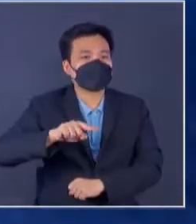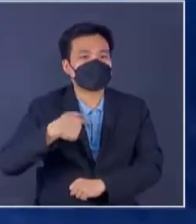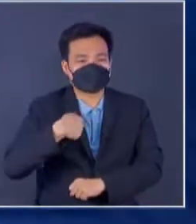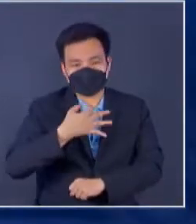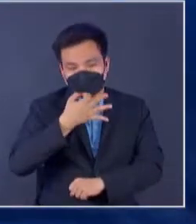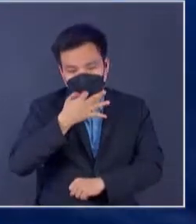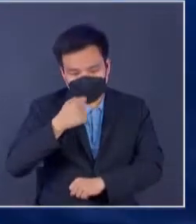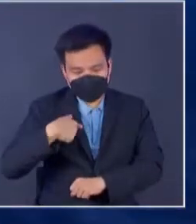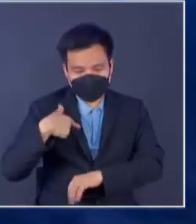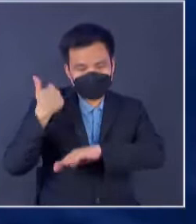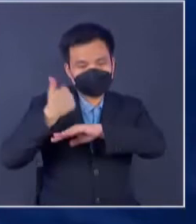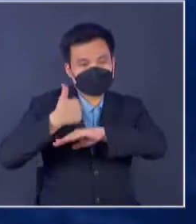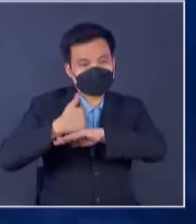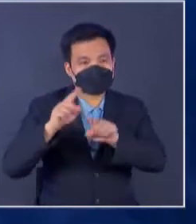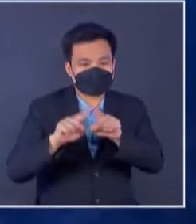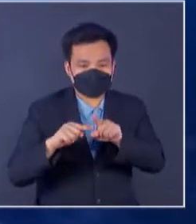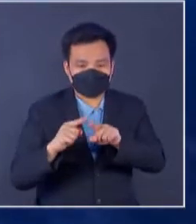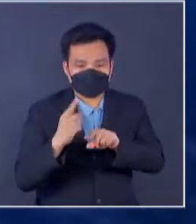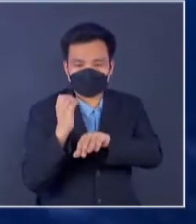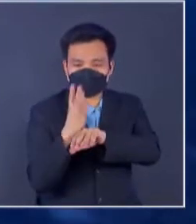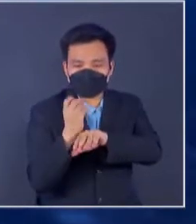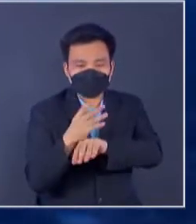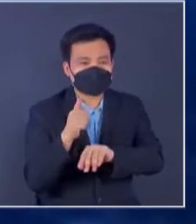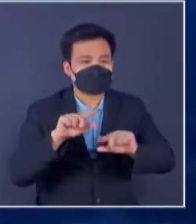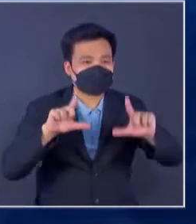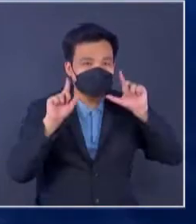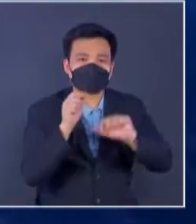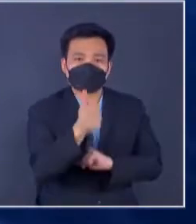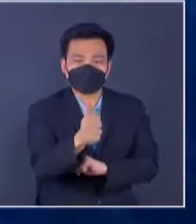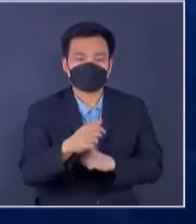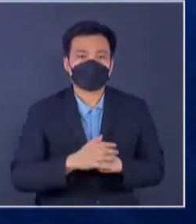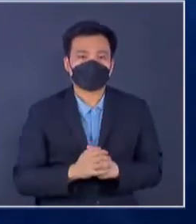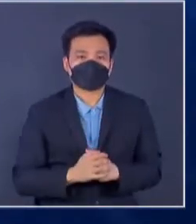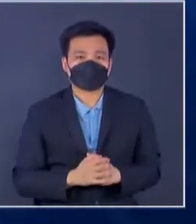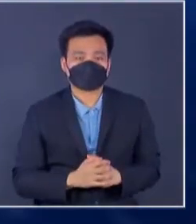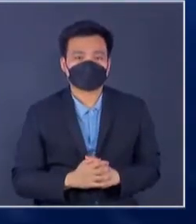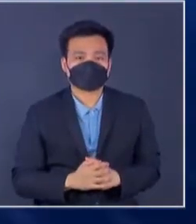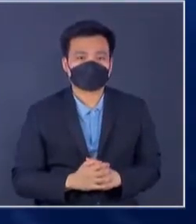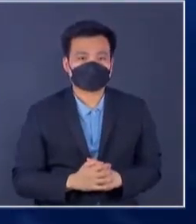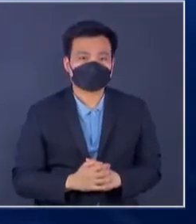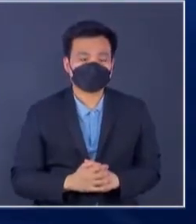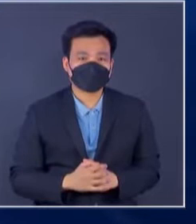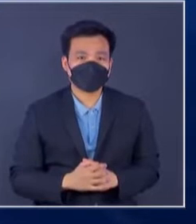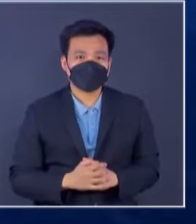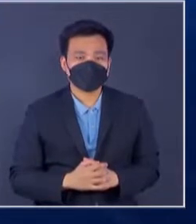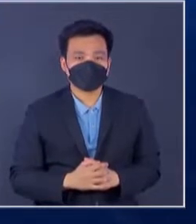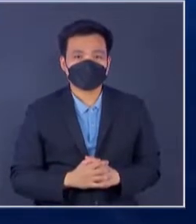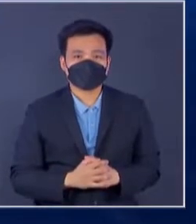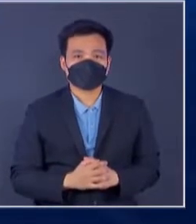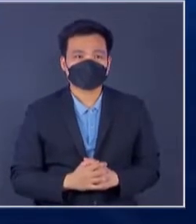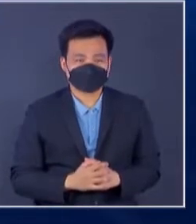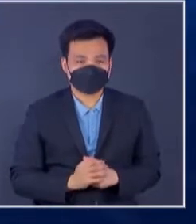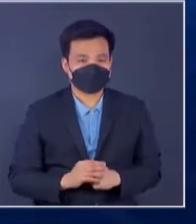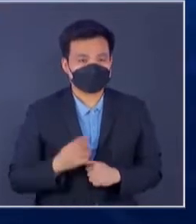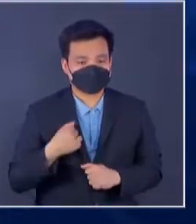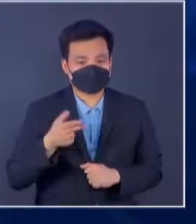าสมัครแถวหน้าของวงการกู้ภัยแน่นอนครับนี่ฮะสำหรับน้องจูเนียร์เนี่ยนะครับพอมีคลิปนี้เผยแพร่ออกมาใน